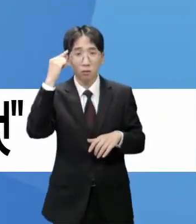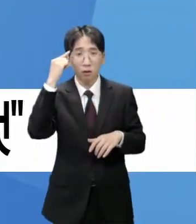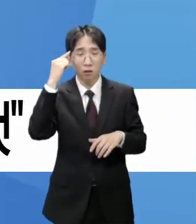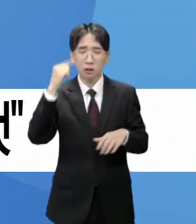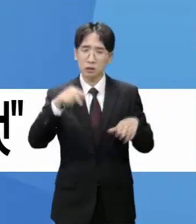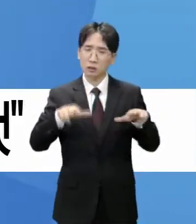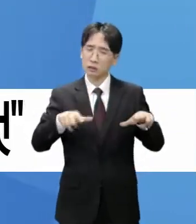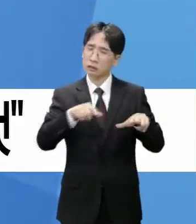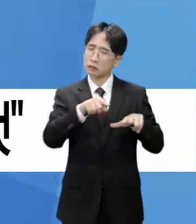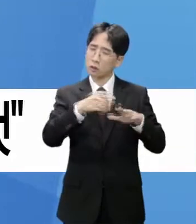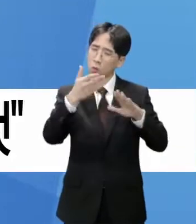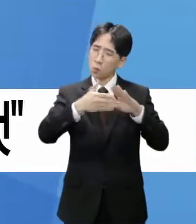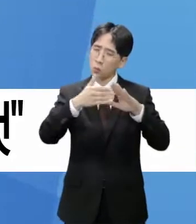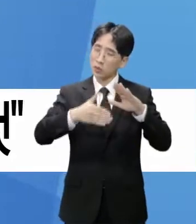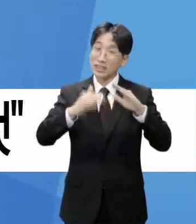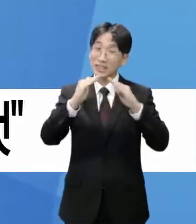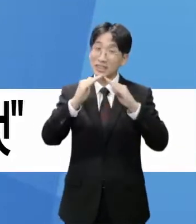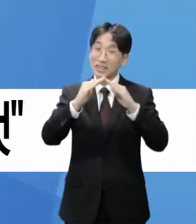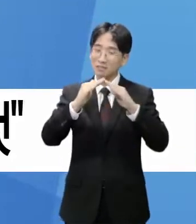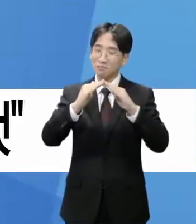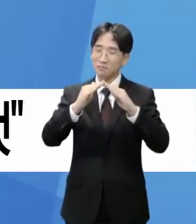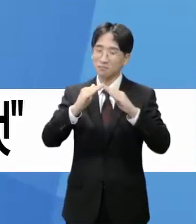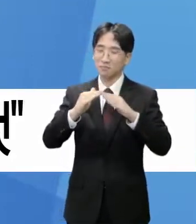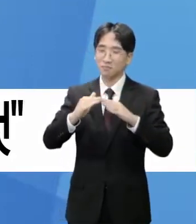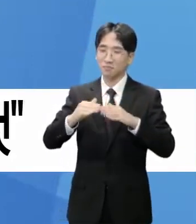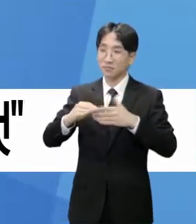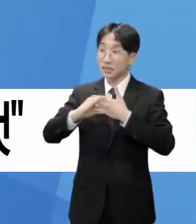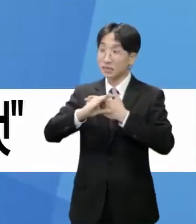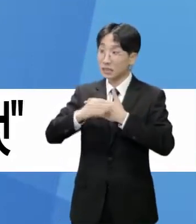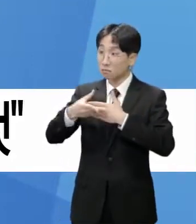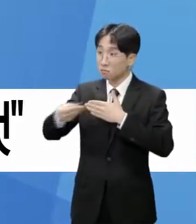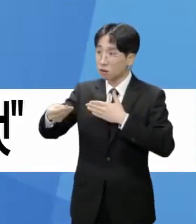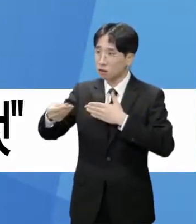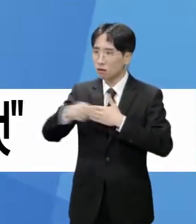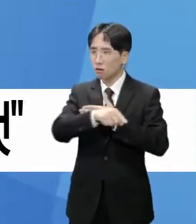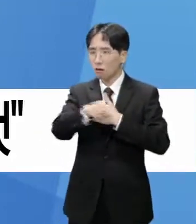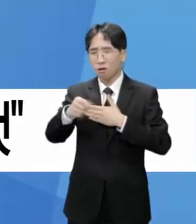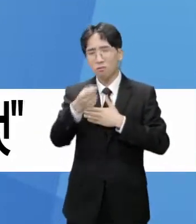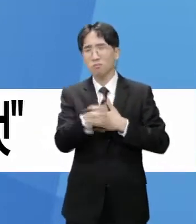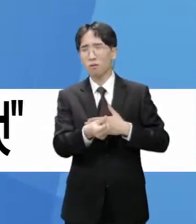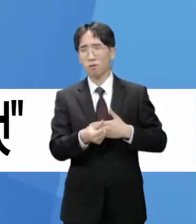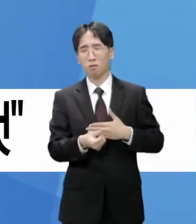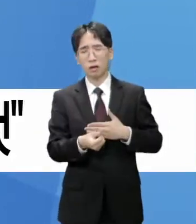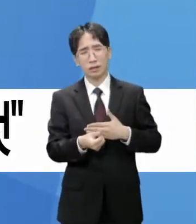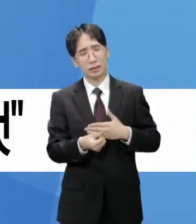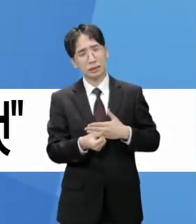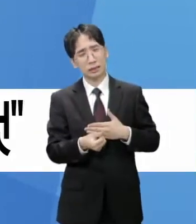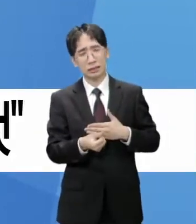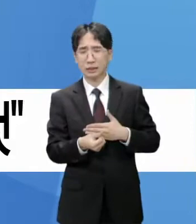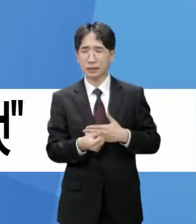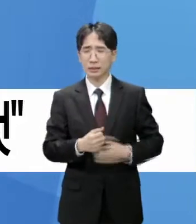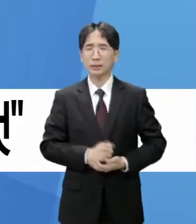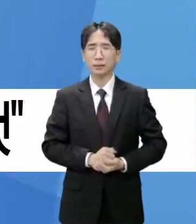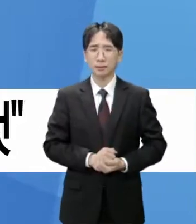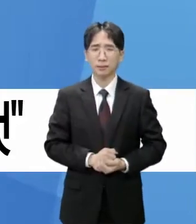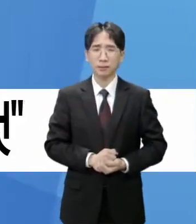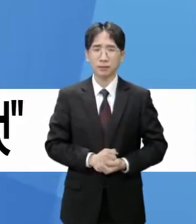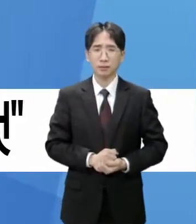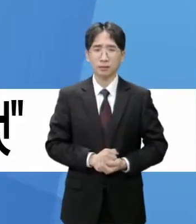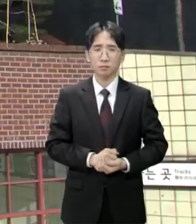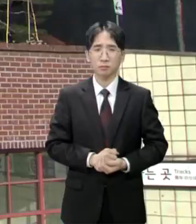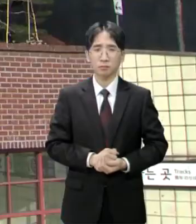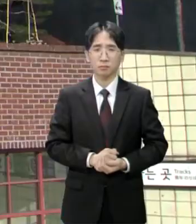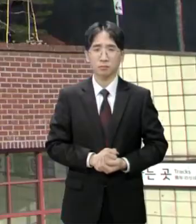실제 청년들에게 도움이 되지 않고 민간 사업자의 배만 불릴 거라는 생각입니다. 서주원 기자입니다.